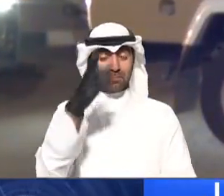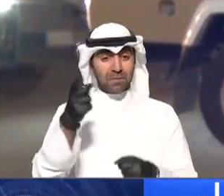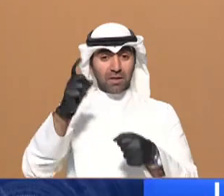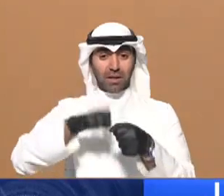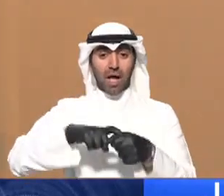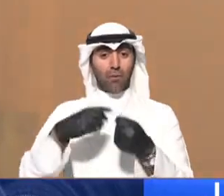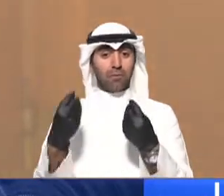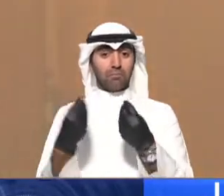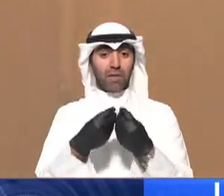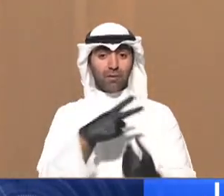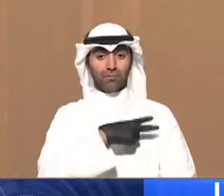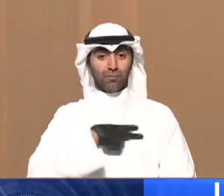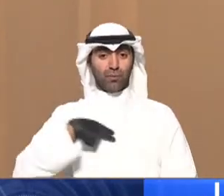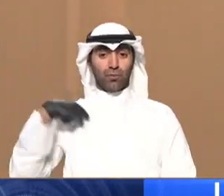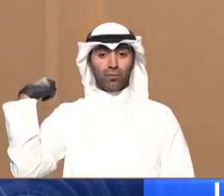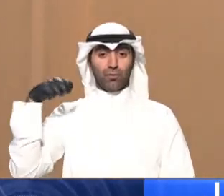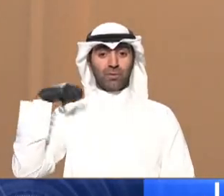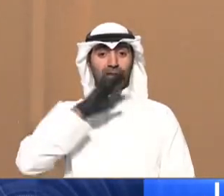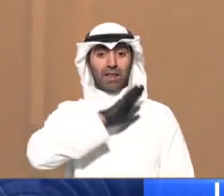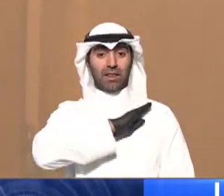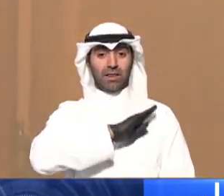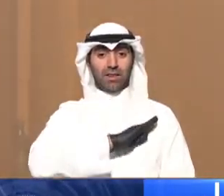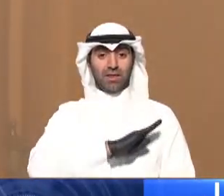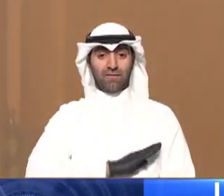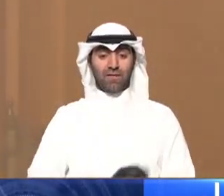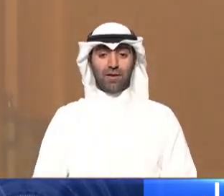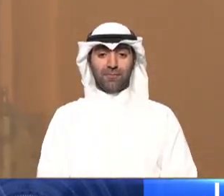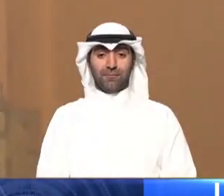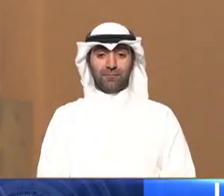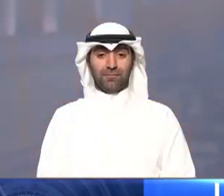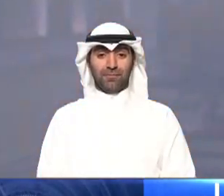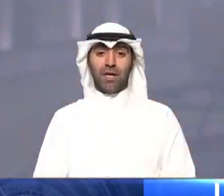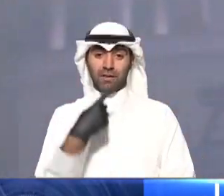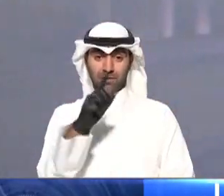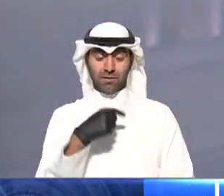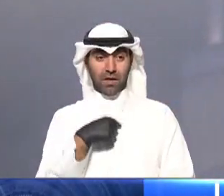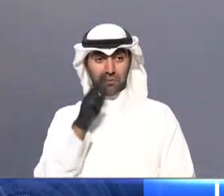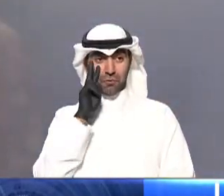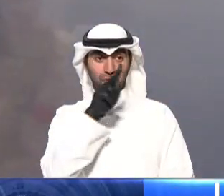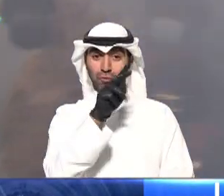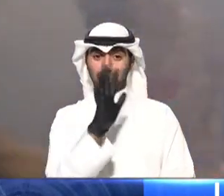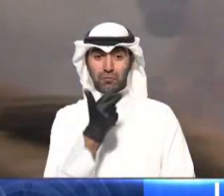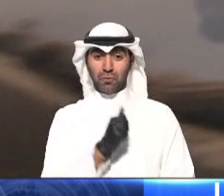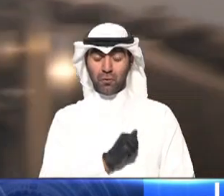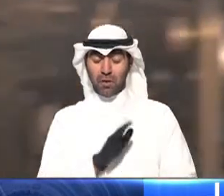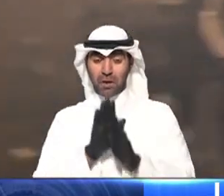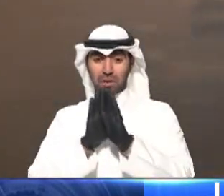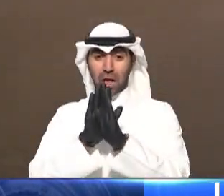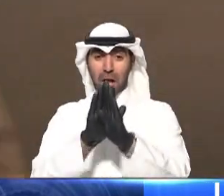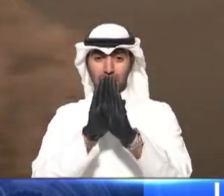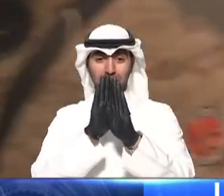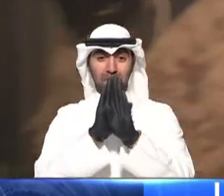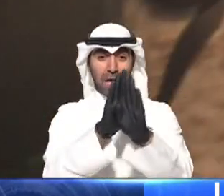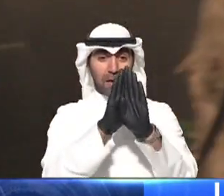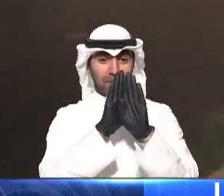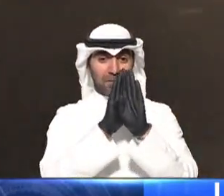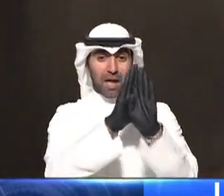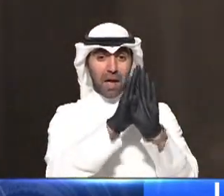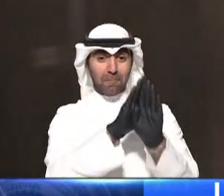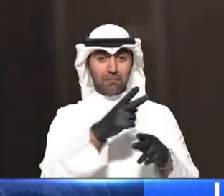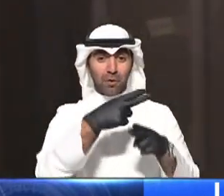الدفاع. وتعمل الوحدة بدعم وإسناد جهود وزارات وجهات الدولة المختلفة في مكافحة